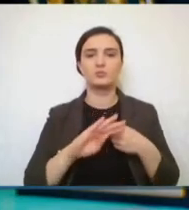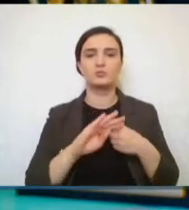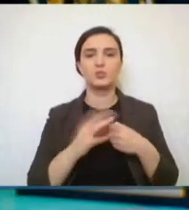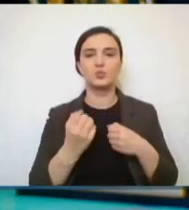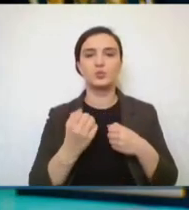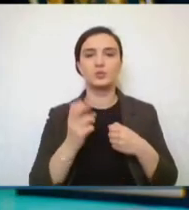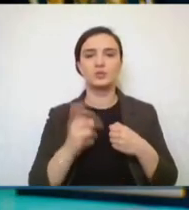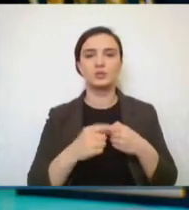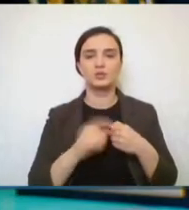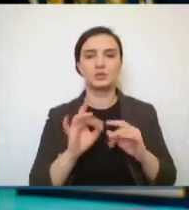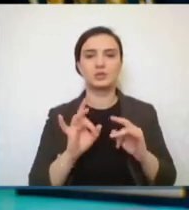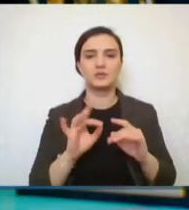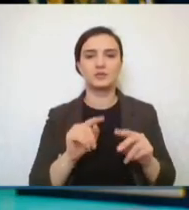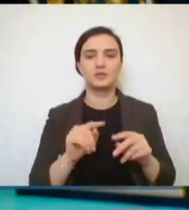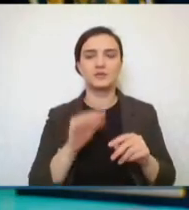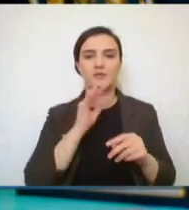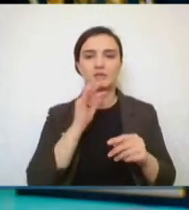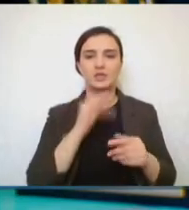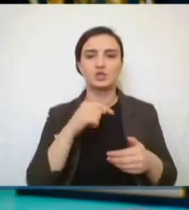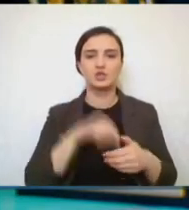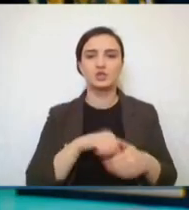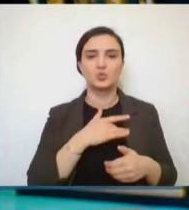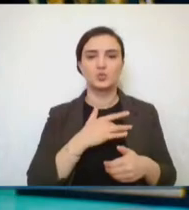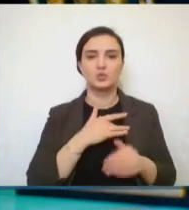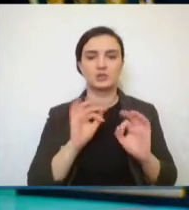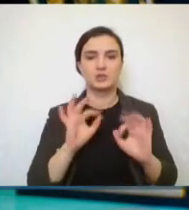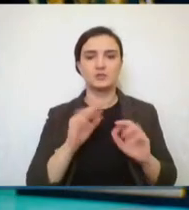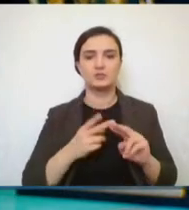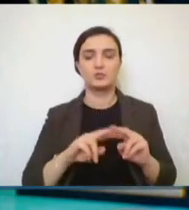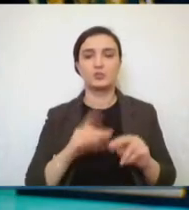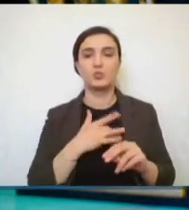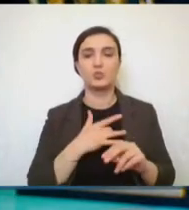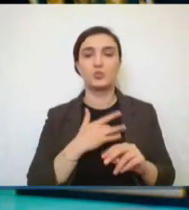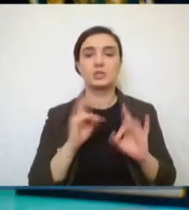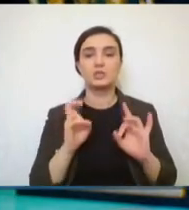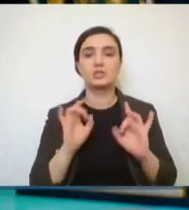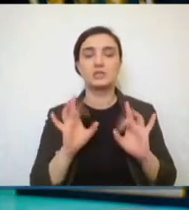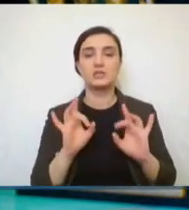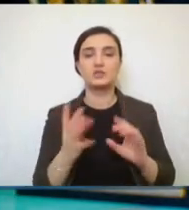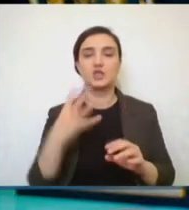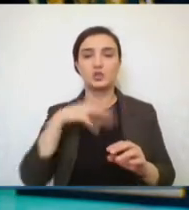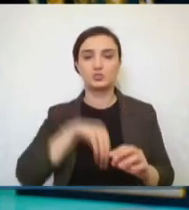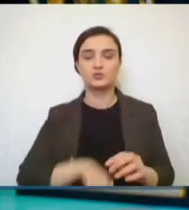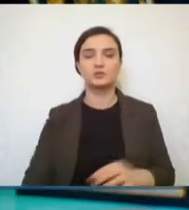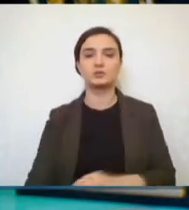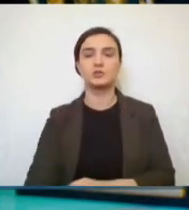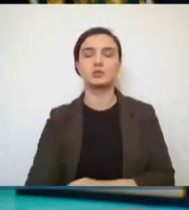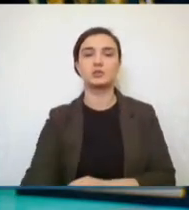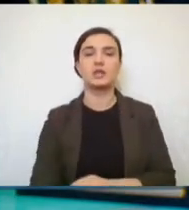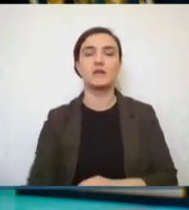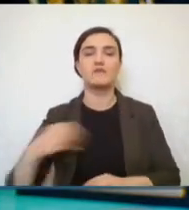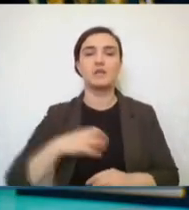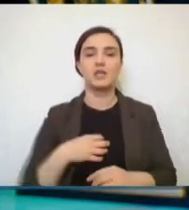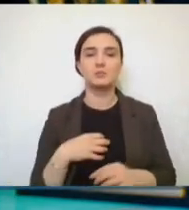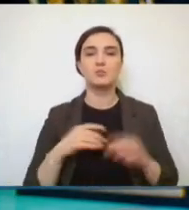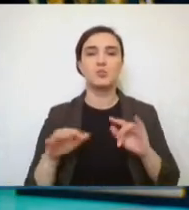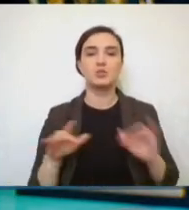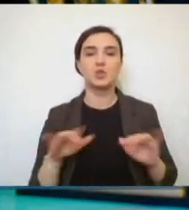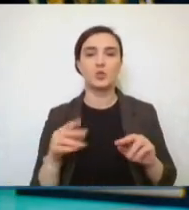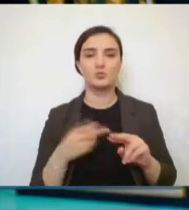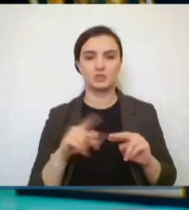ვინემ უშუალოდ გულის ტკივილებს. იმიტომ რომ გულის ტკივილი ჩასუნთქვისას, ხველებისას, მოძრაობისას